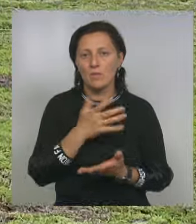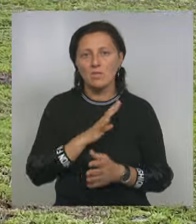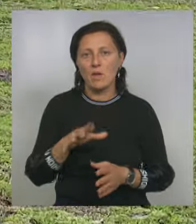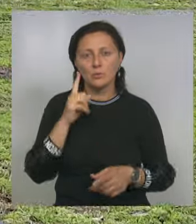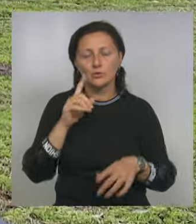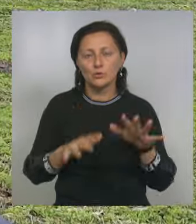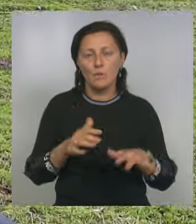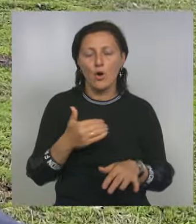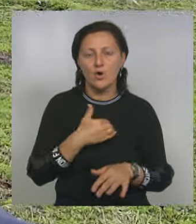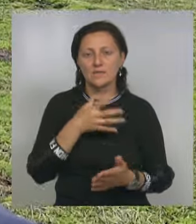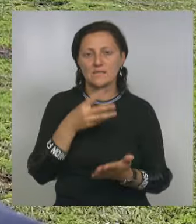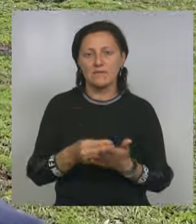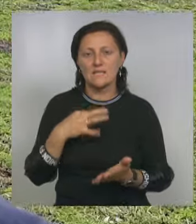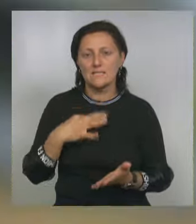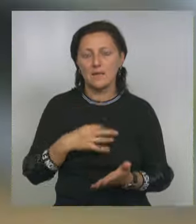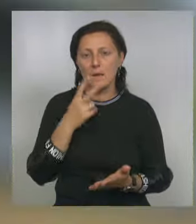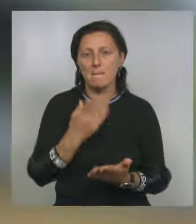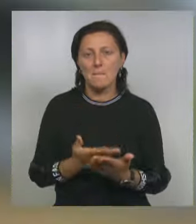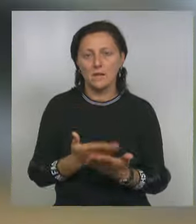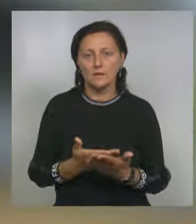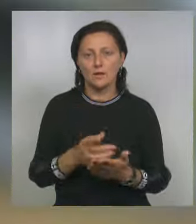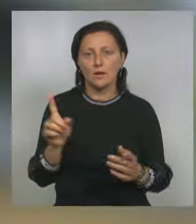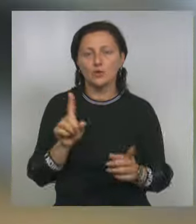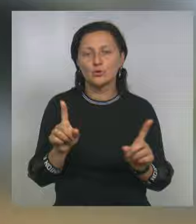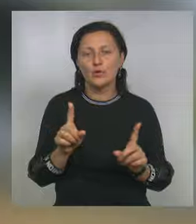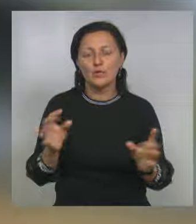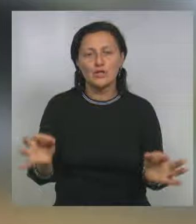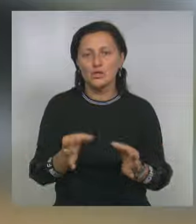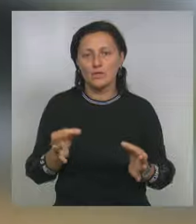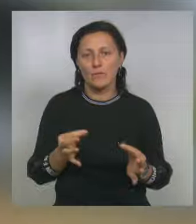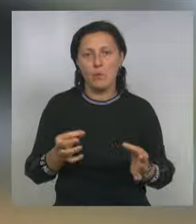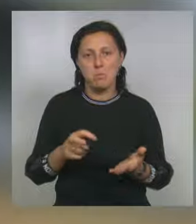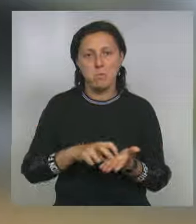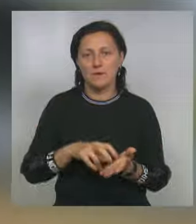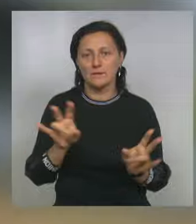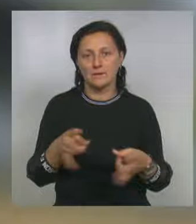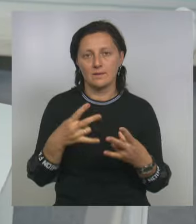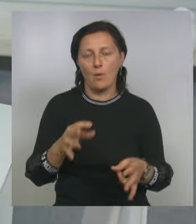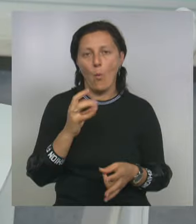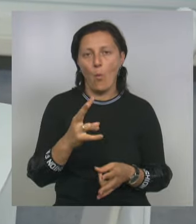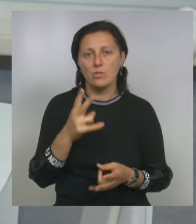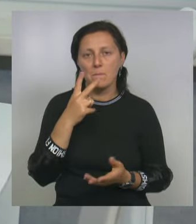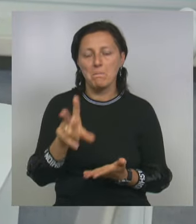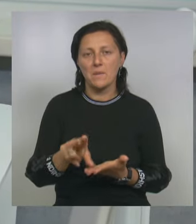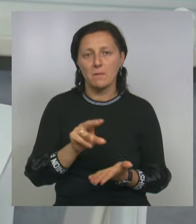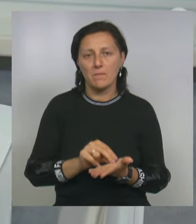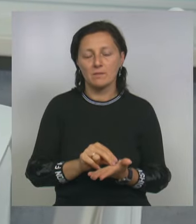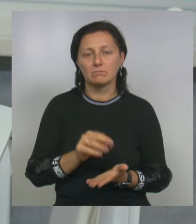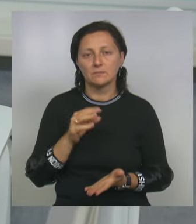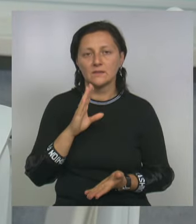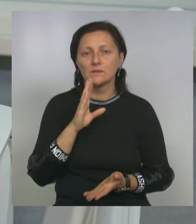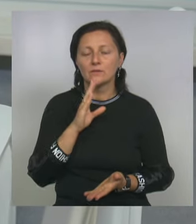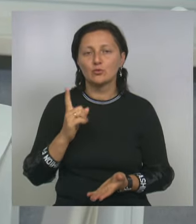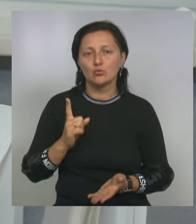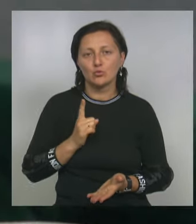Хотел своим сыновьям показать, что ничего в этой жизни бояться не надо. Он пример для них. А пока Марина ждет своих героев домой,